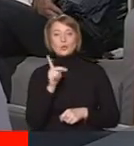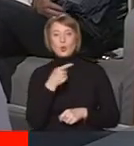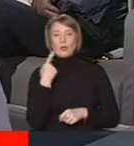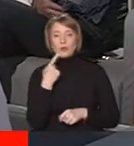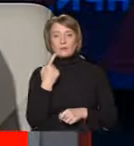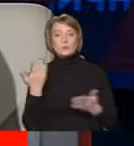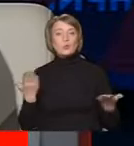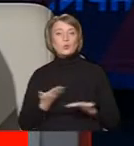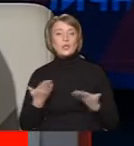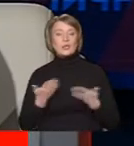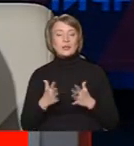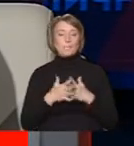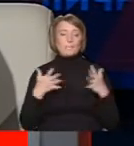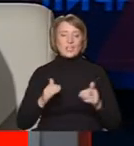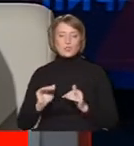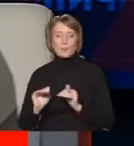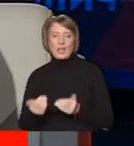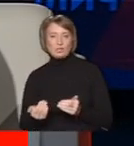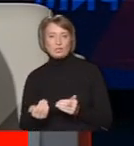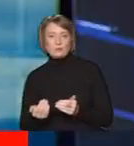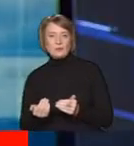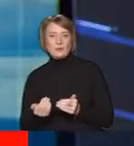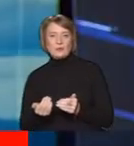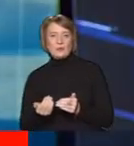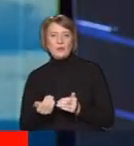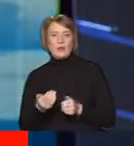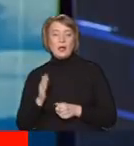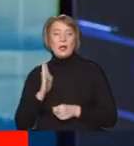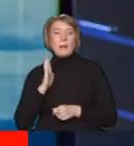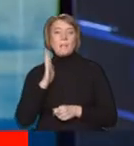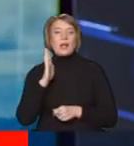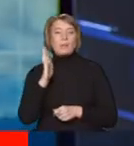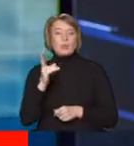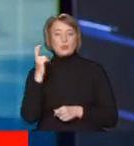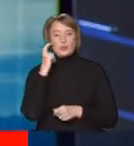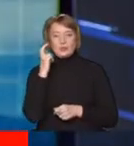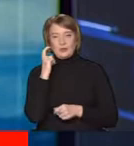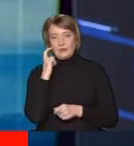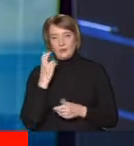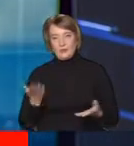про якесь більш-менш майбутнє